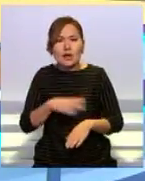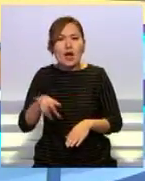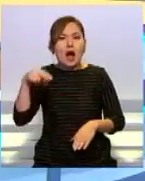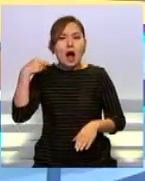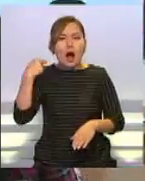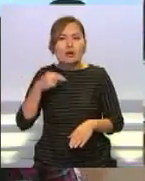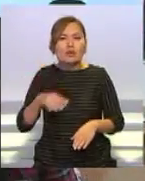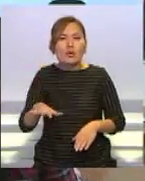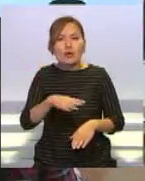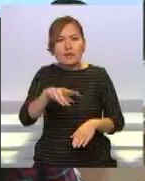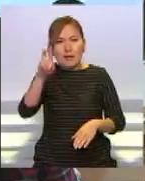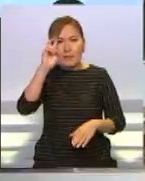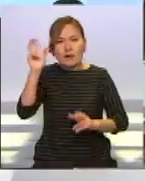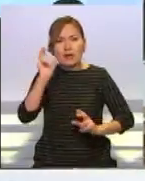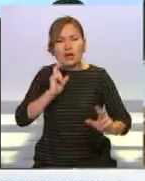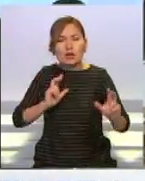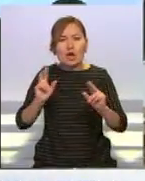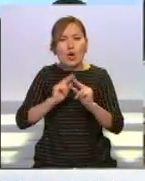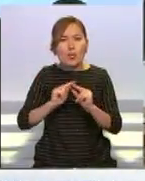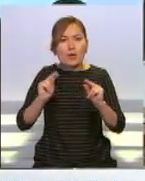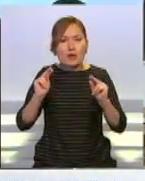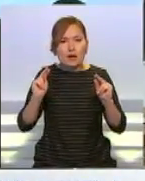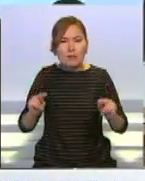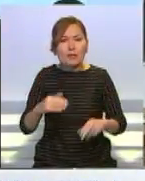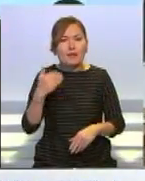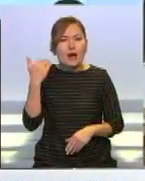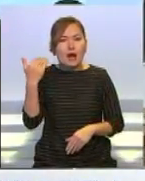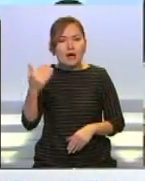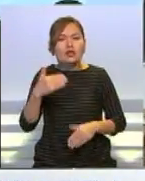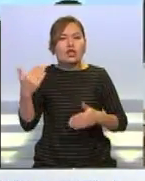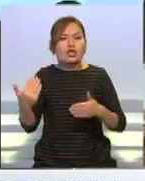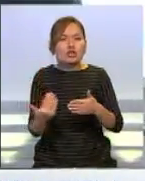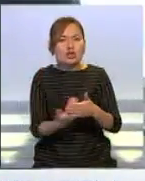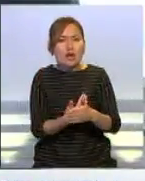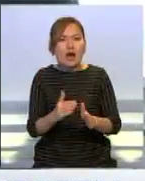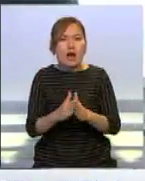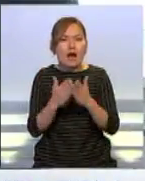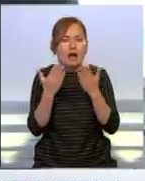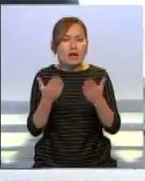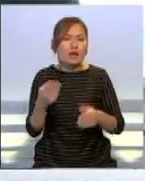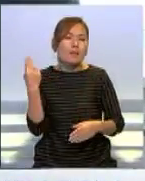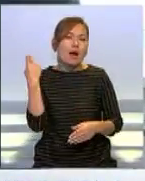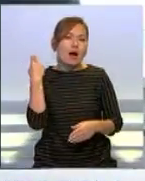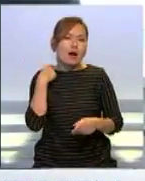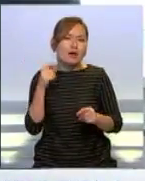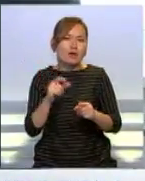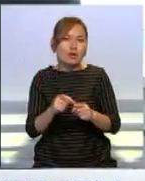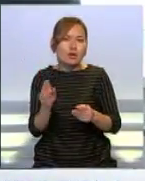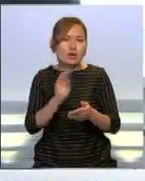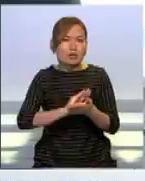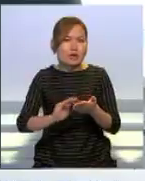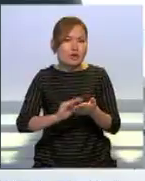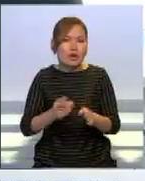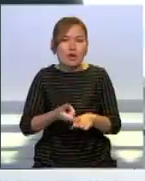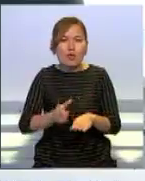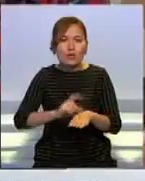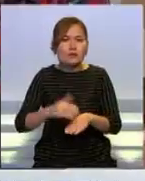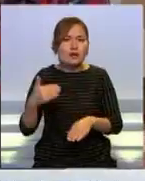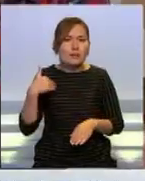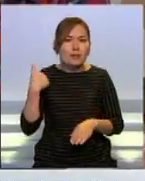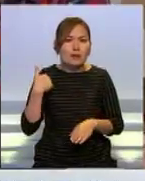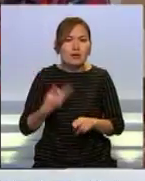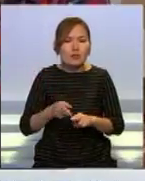Ақтөбе өңірлік мемлекеттік университетінің оқытушысы Гүлзат Садырова жаңа әліпбиге көшу аса қиындық туғызбайды дейді. Тек